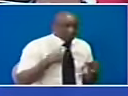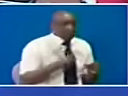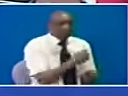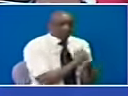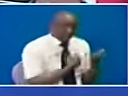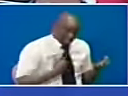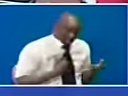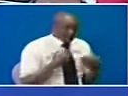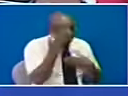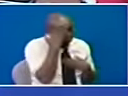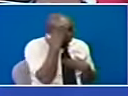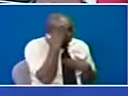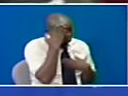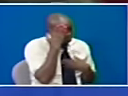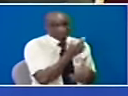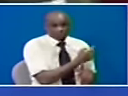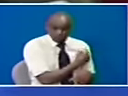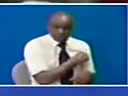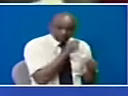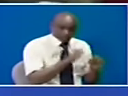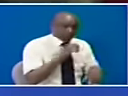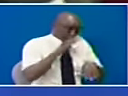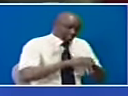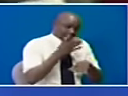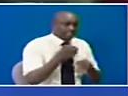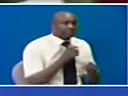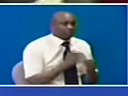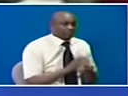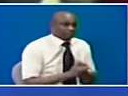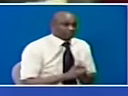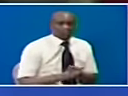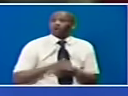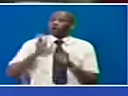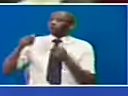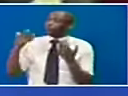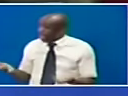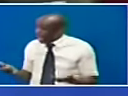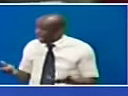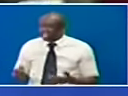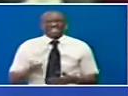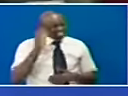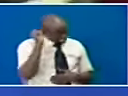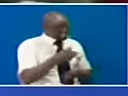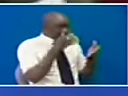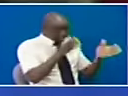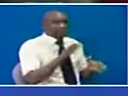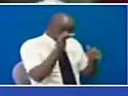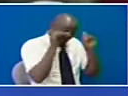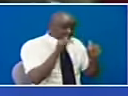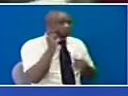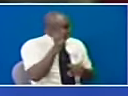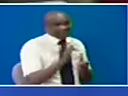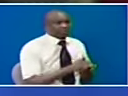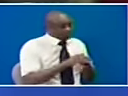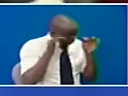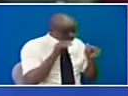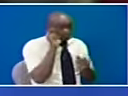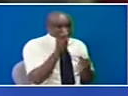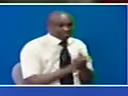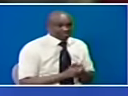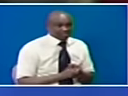na vile najua kwamba madaktari watapatikana wa kuweza kufanya kazi. Watapatikana wapi? Hii Kenya hii tu, ngoja utaona. Kwa hivyo tutawaona